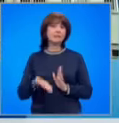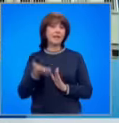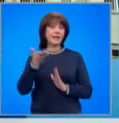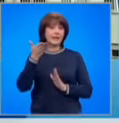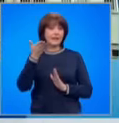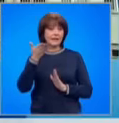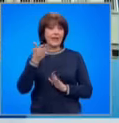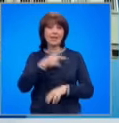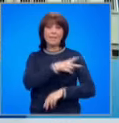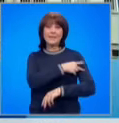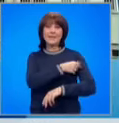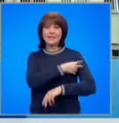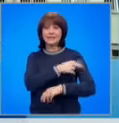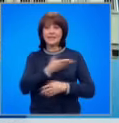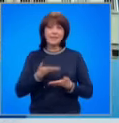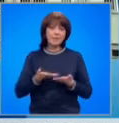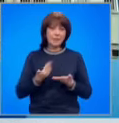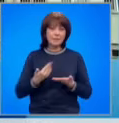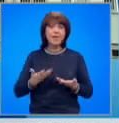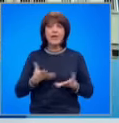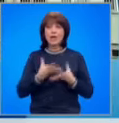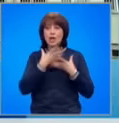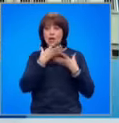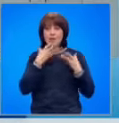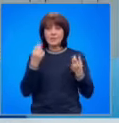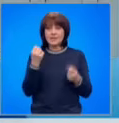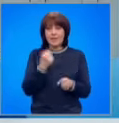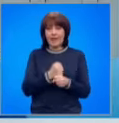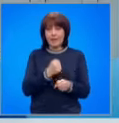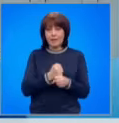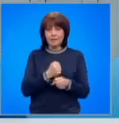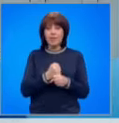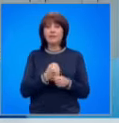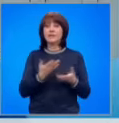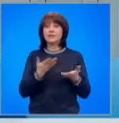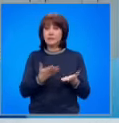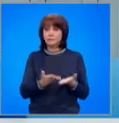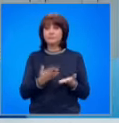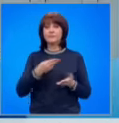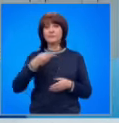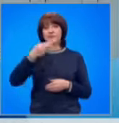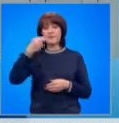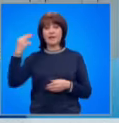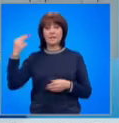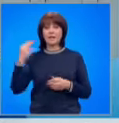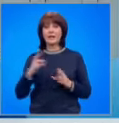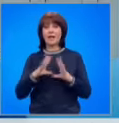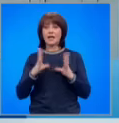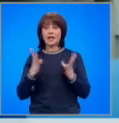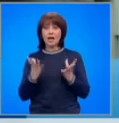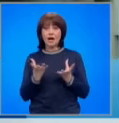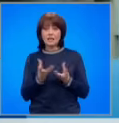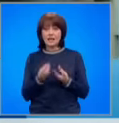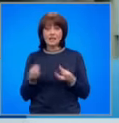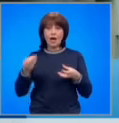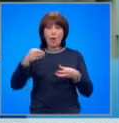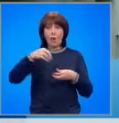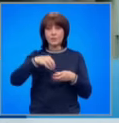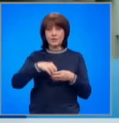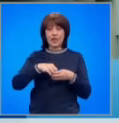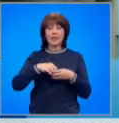консумативи, но най-вече липсата на достатъчно кадри, отново извадиха на преден план темата за сливането на общинските здравни заведения и